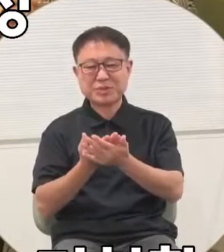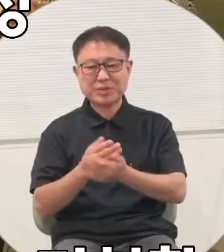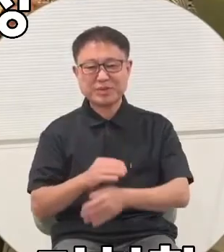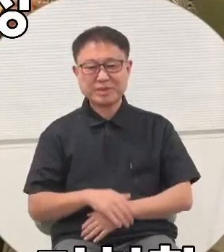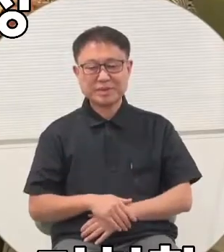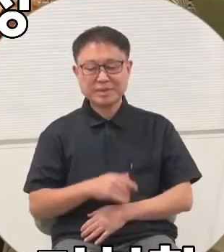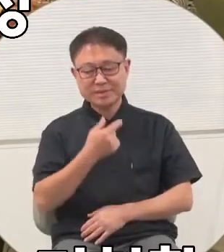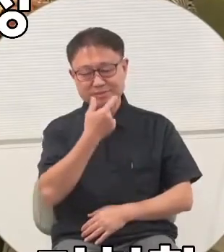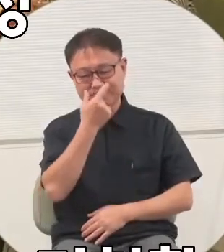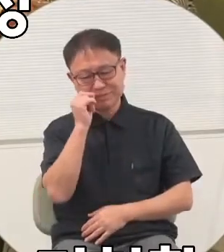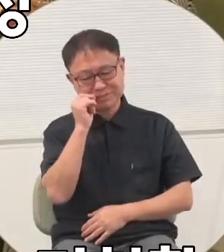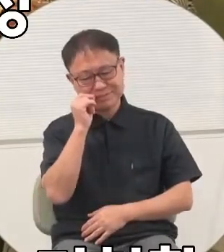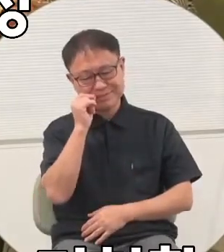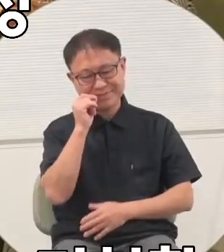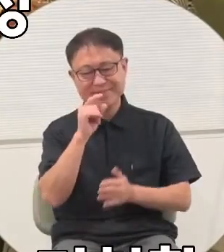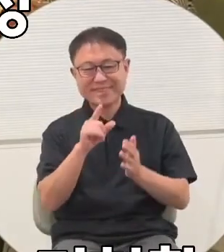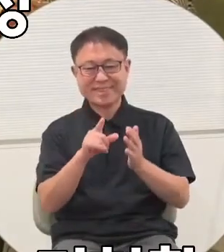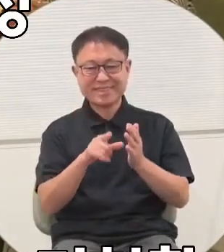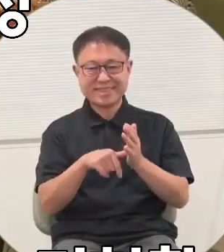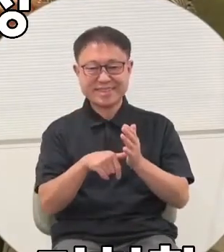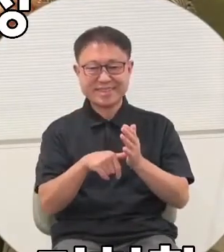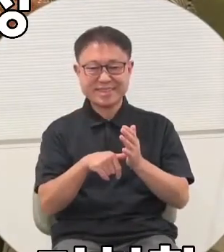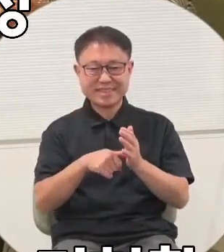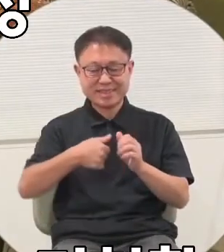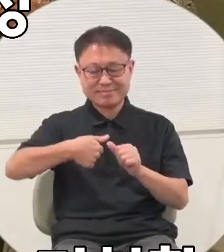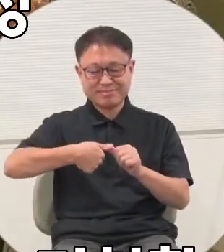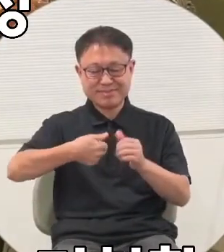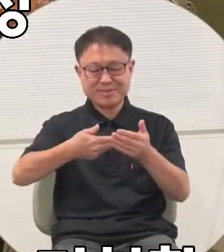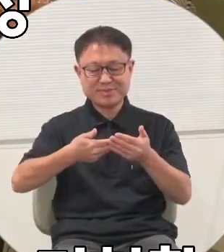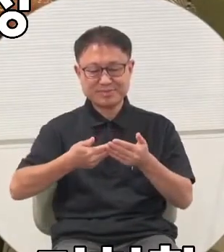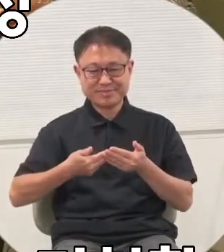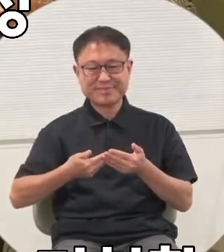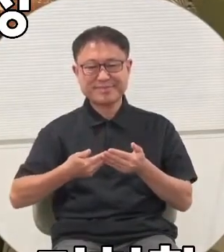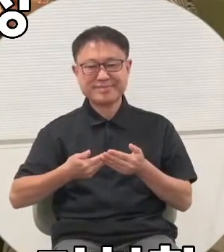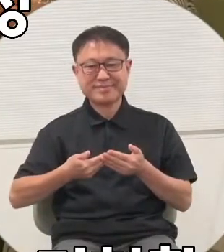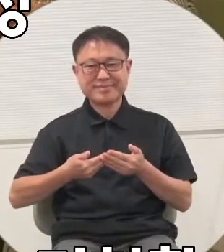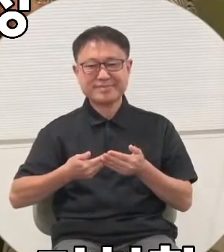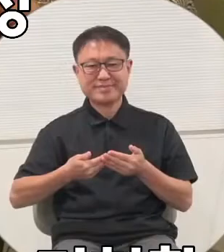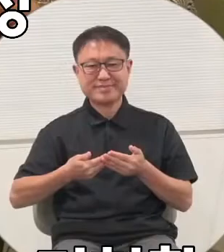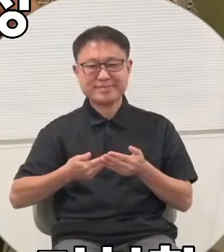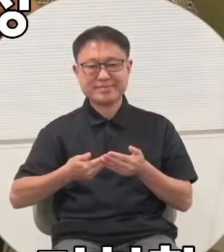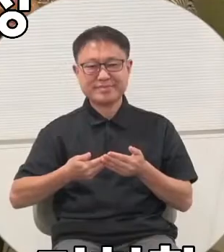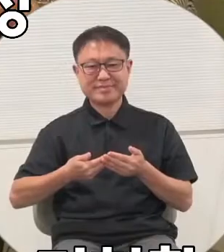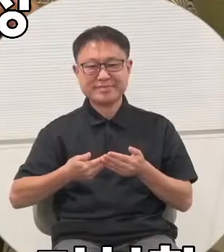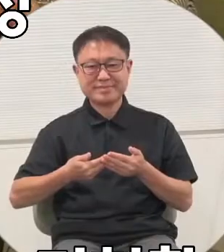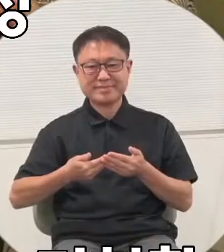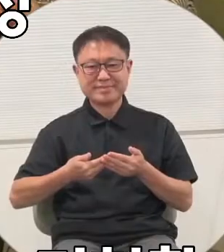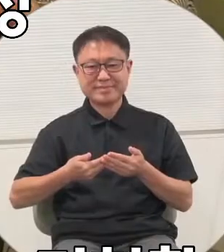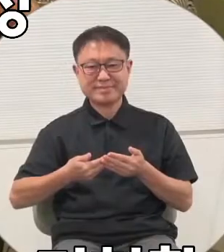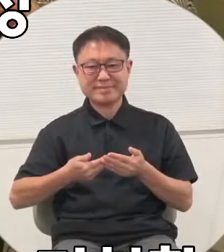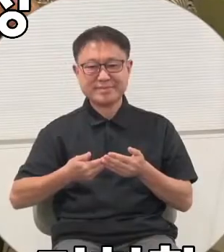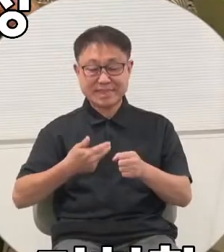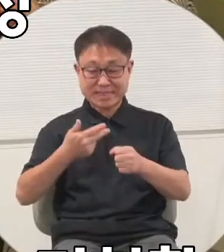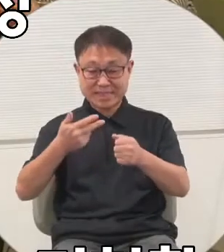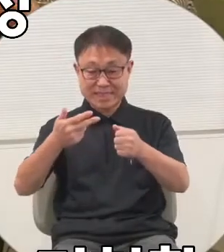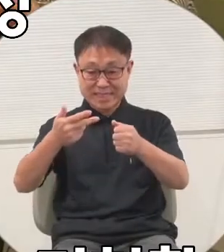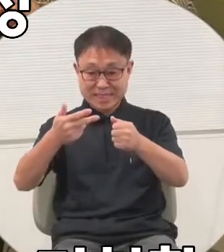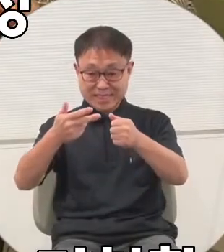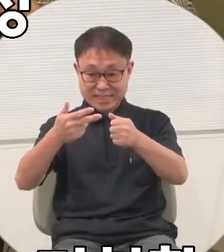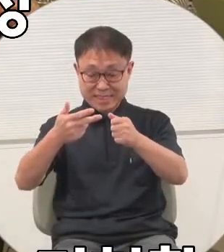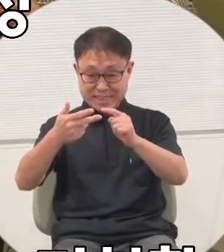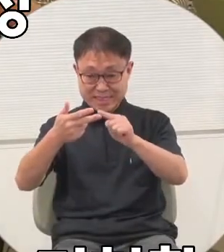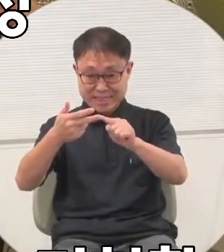게 좀 부족하다 이럴 때는 또 이렇게 꾸짖어주시고 이러면 7일이라는 숫자가 굉장히 중요한 숫자잖아요.